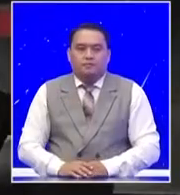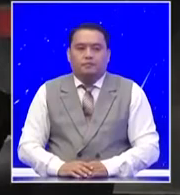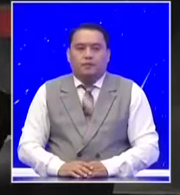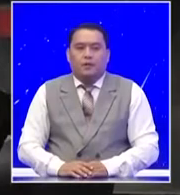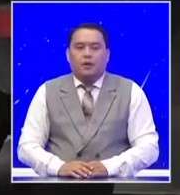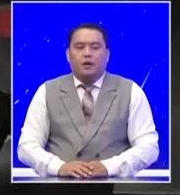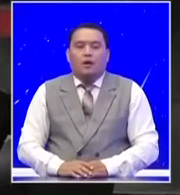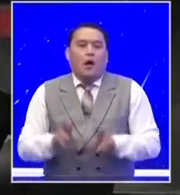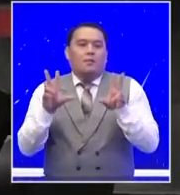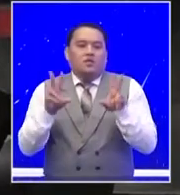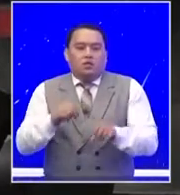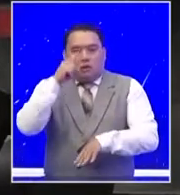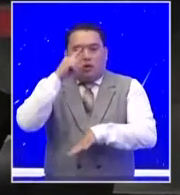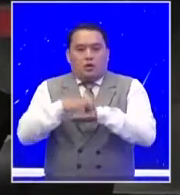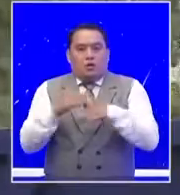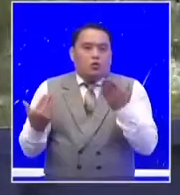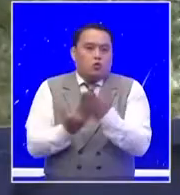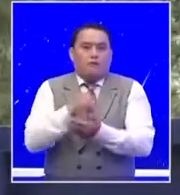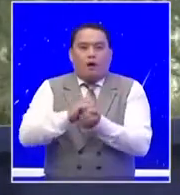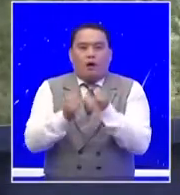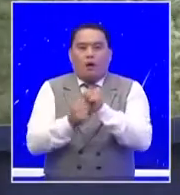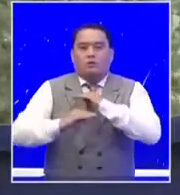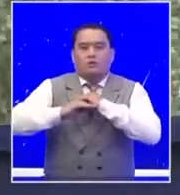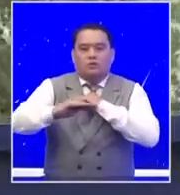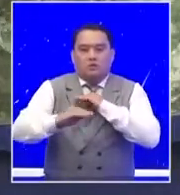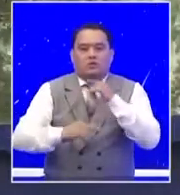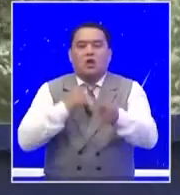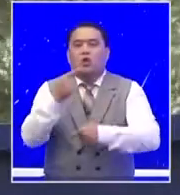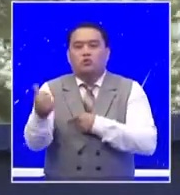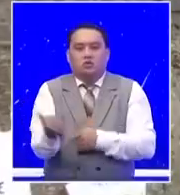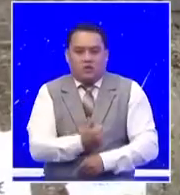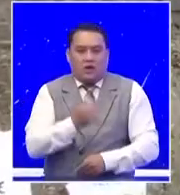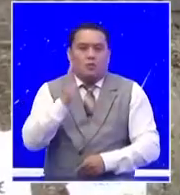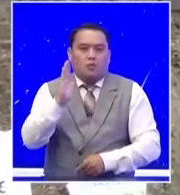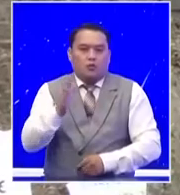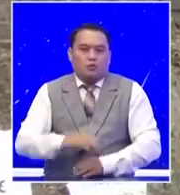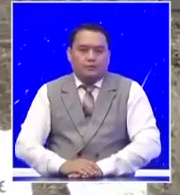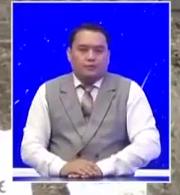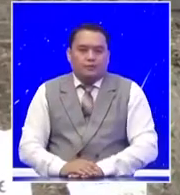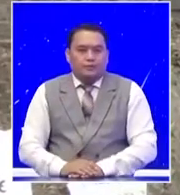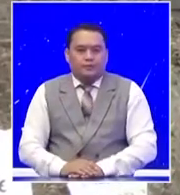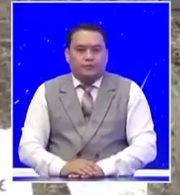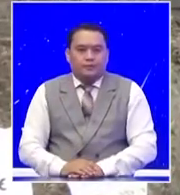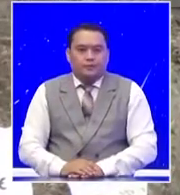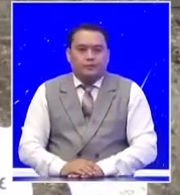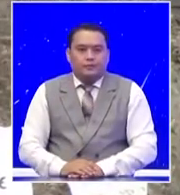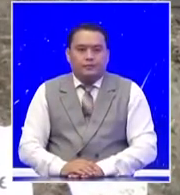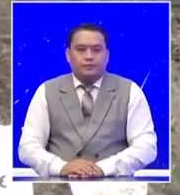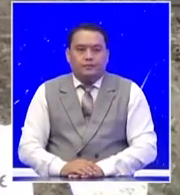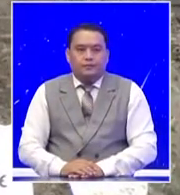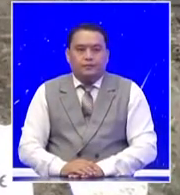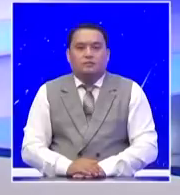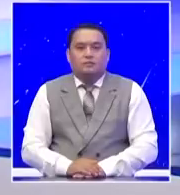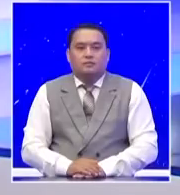заверению представителя акимата, новое асфальтовое покрытие начнут укладывать уже со следующей недели. Гульмира Тимиргалиева, Айдос Калиев, телеканал ЖТСУ,